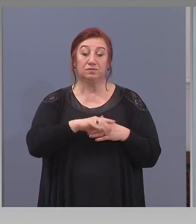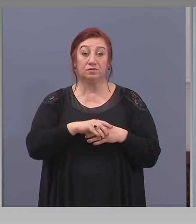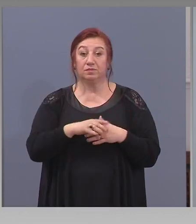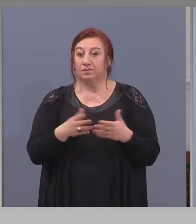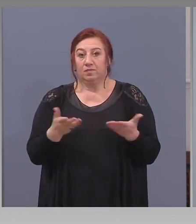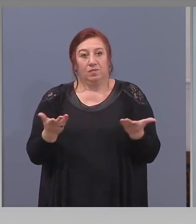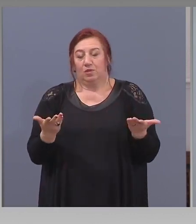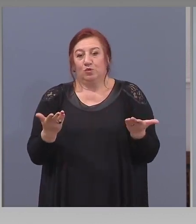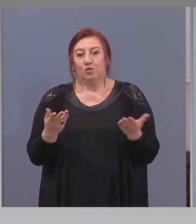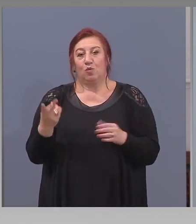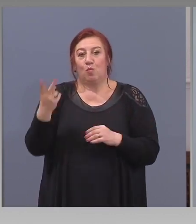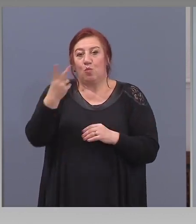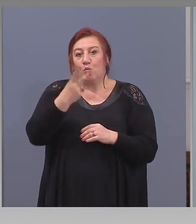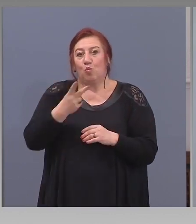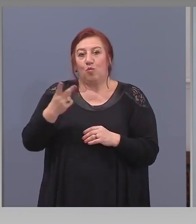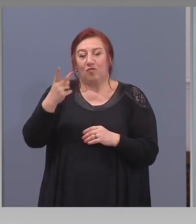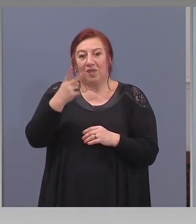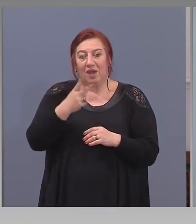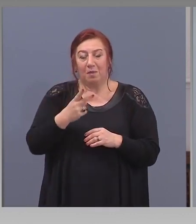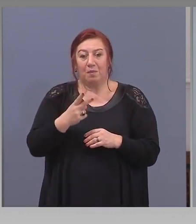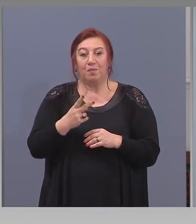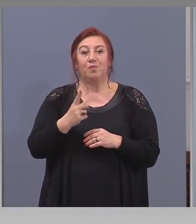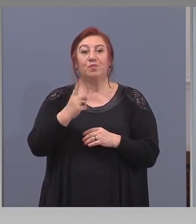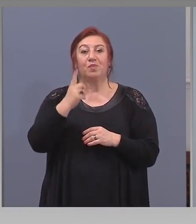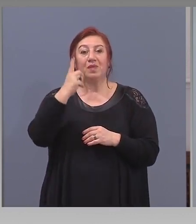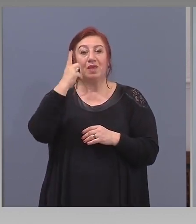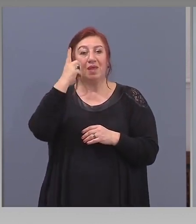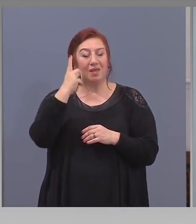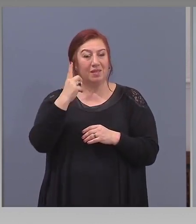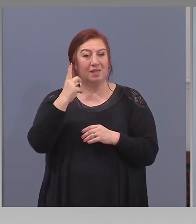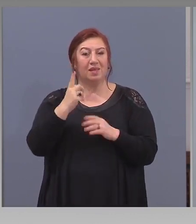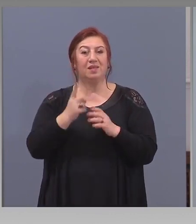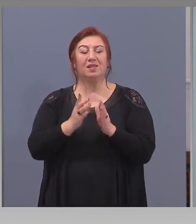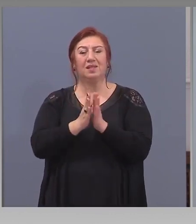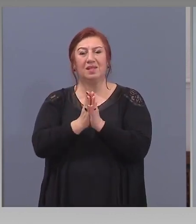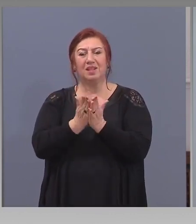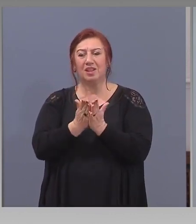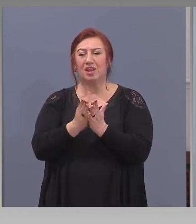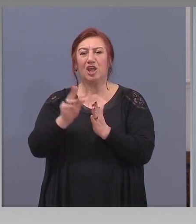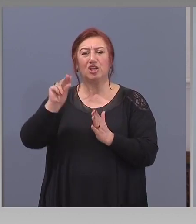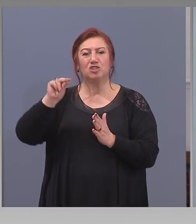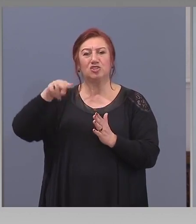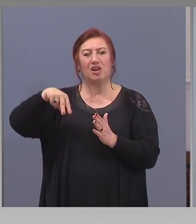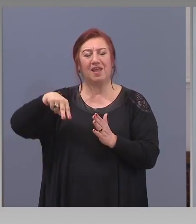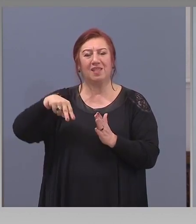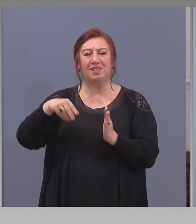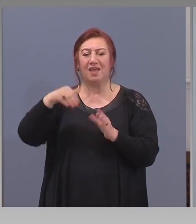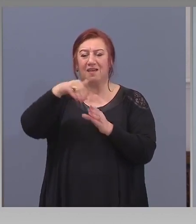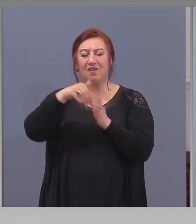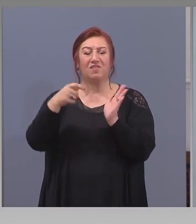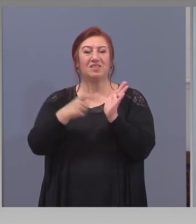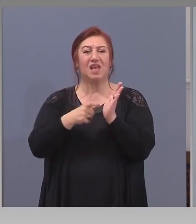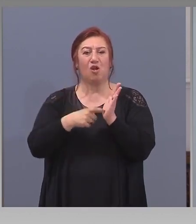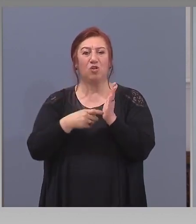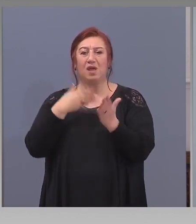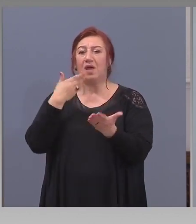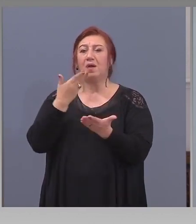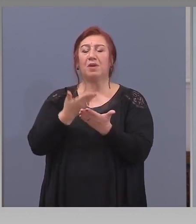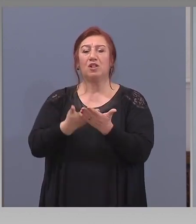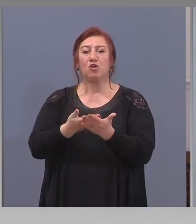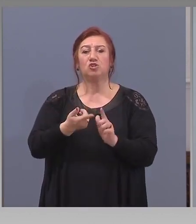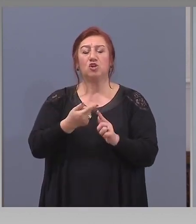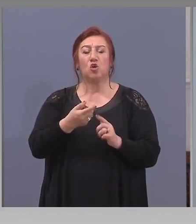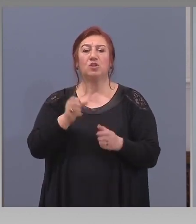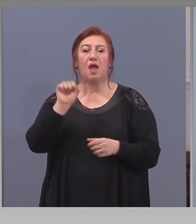Защото ето, пак казвам, един член приехме в закона, предложен от БСП, и веднага настана хаос